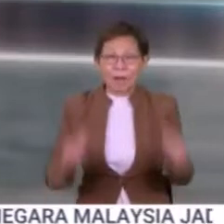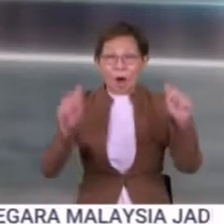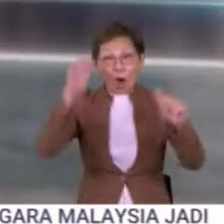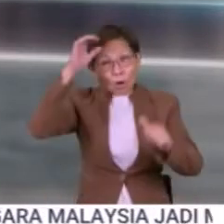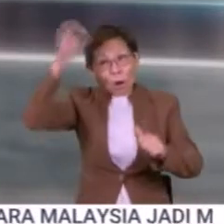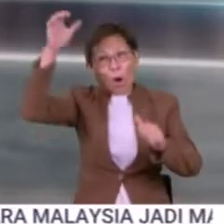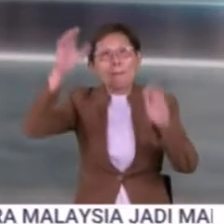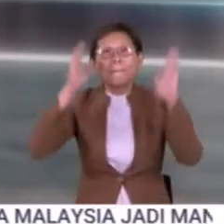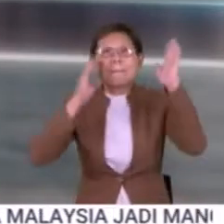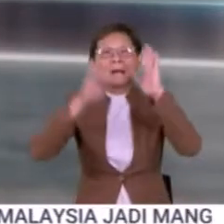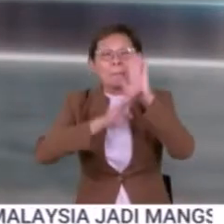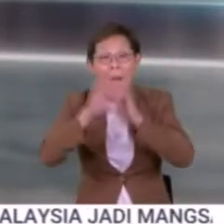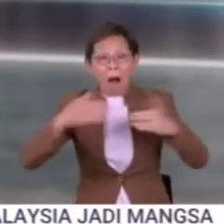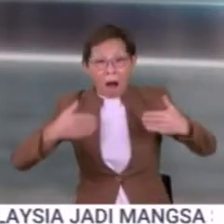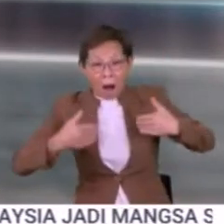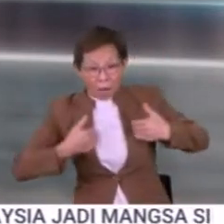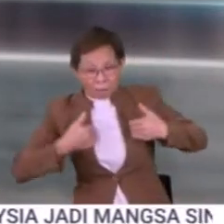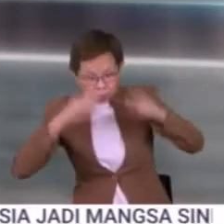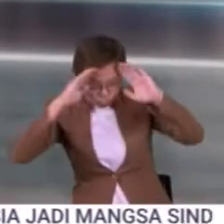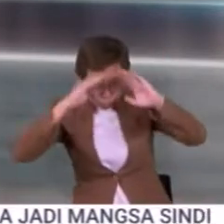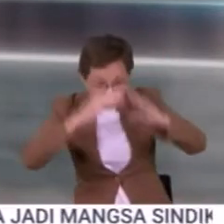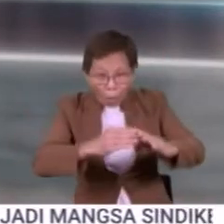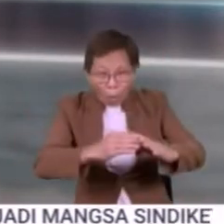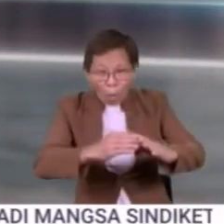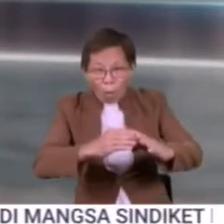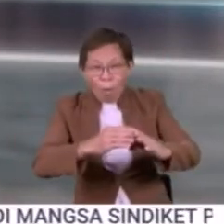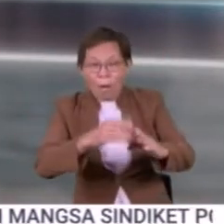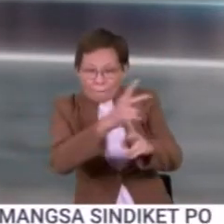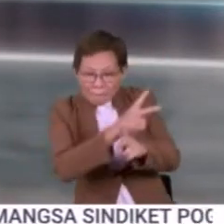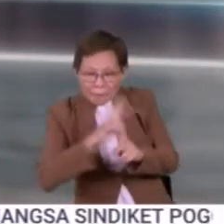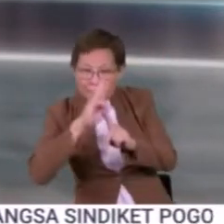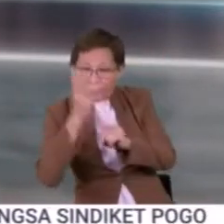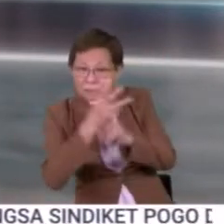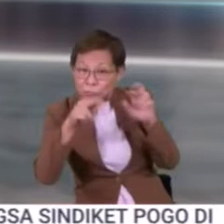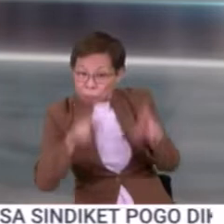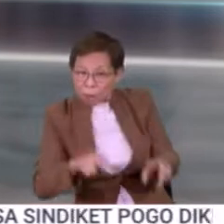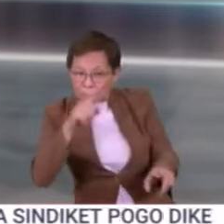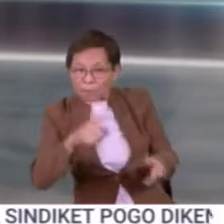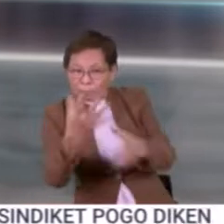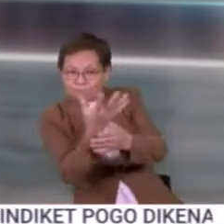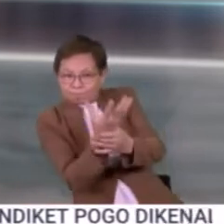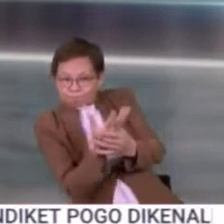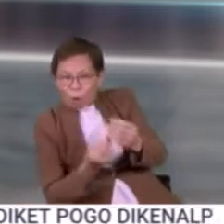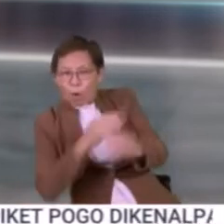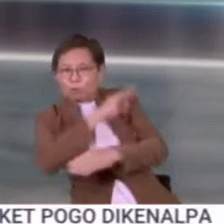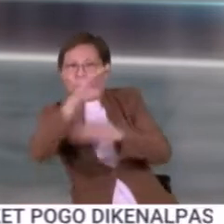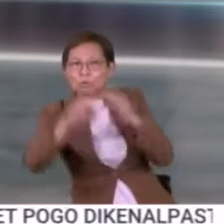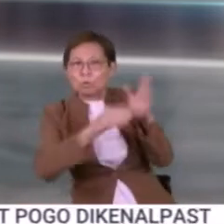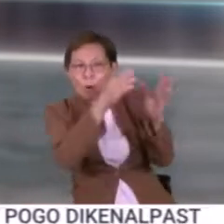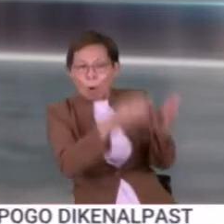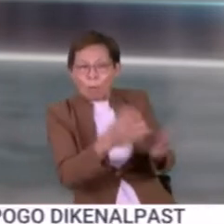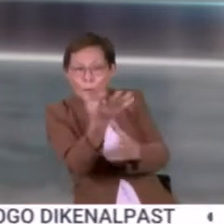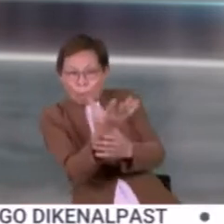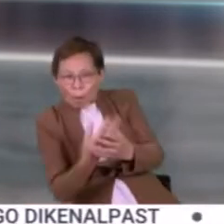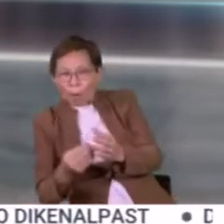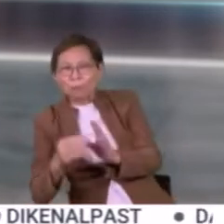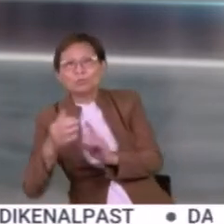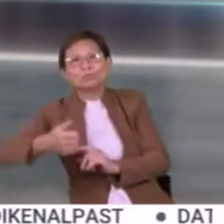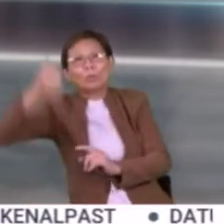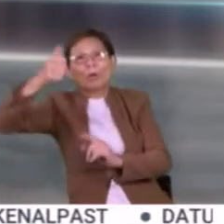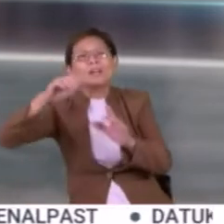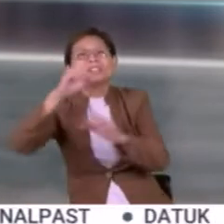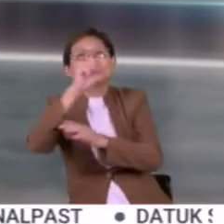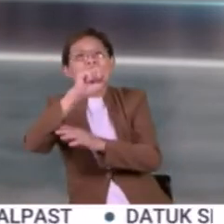Baik, konsep Malaysia Madani yang turut memberi penekanan kepada aspek menjaga kebajikan rakyat perlu diterapkan oleh semua pihak, terutama